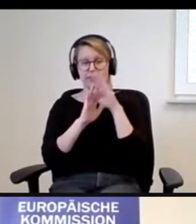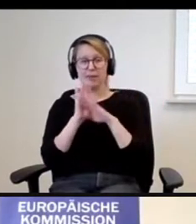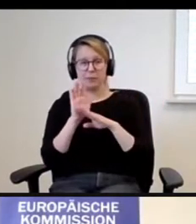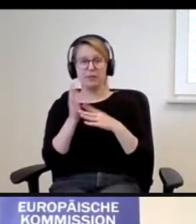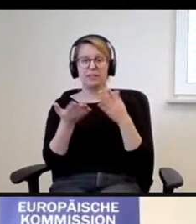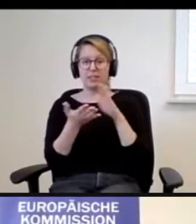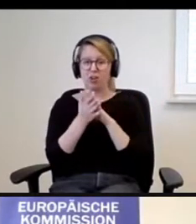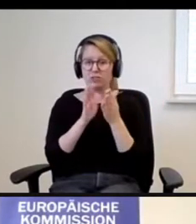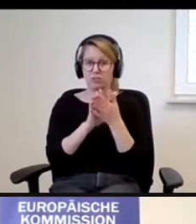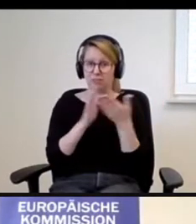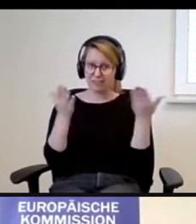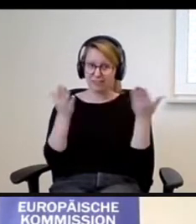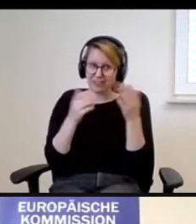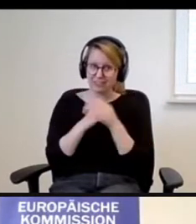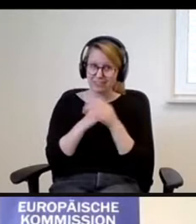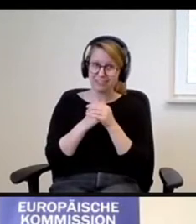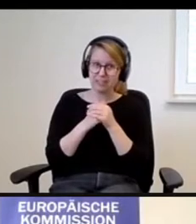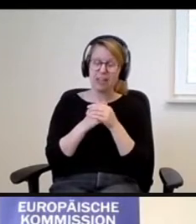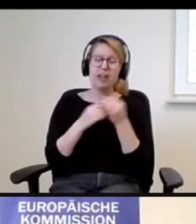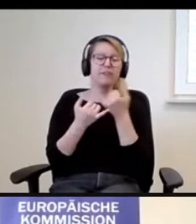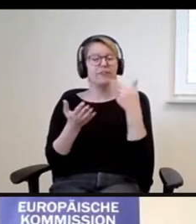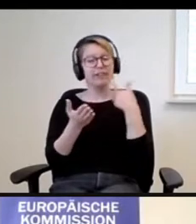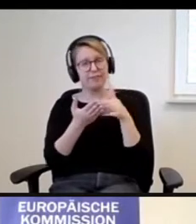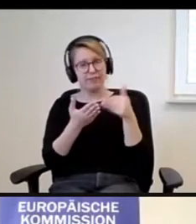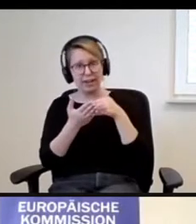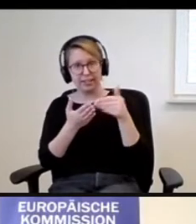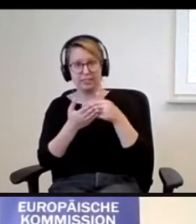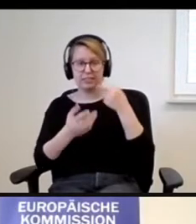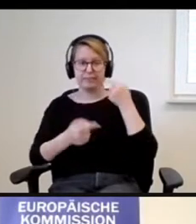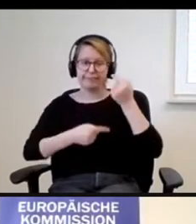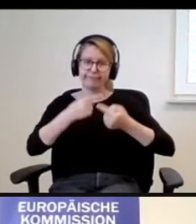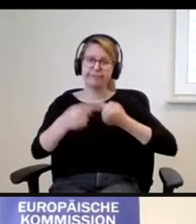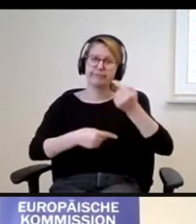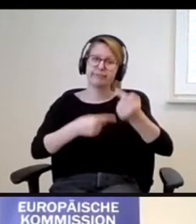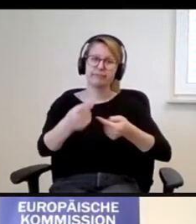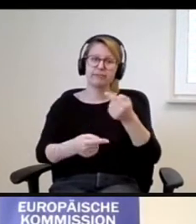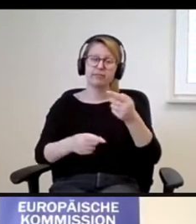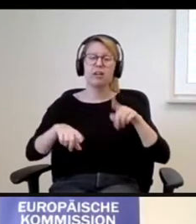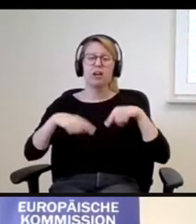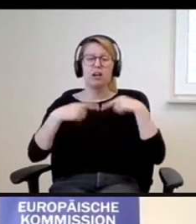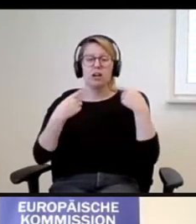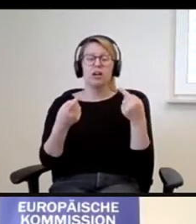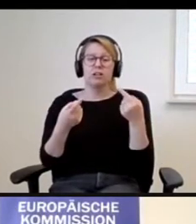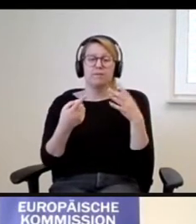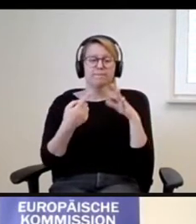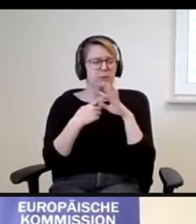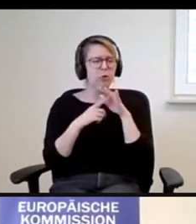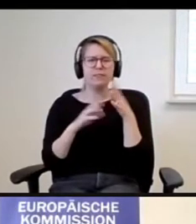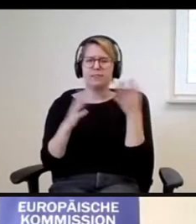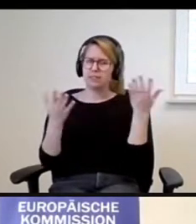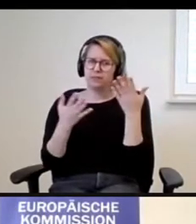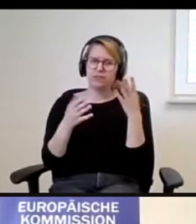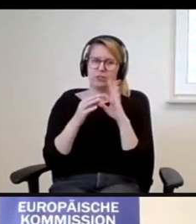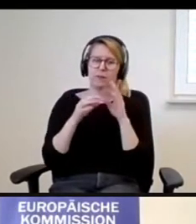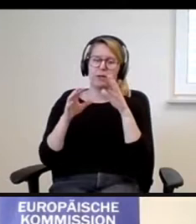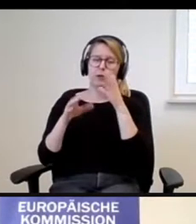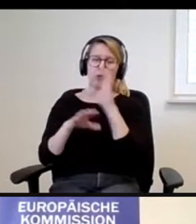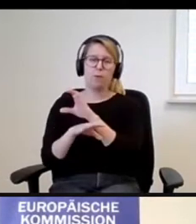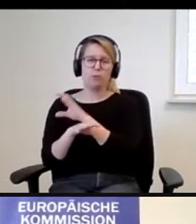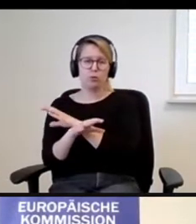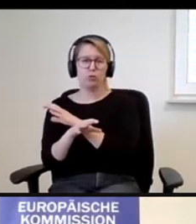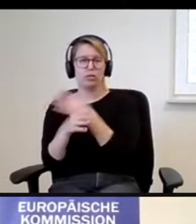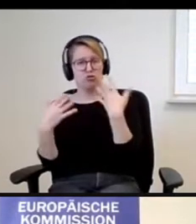ligne, surtout dans le contexte des jeux en ligne, un sujet qui peut-être est